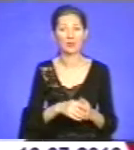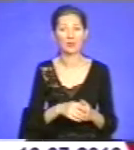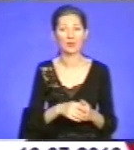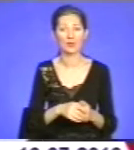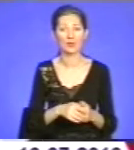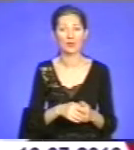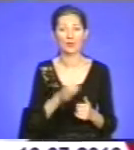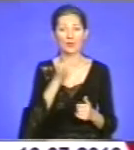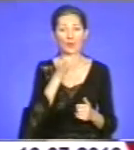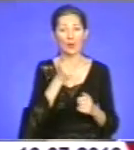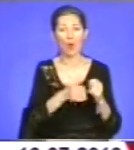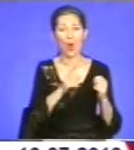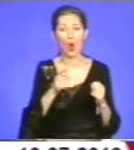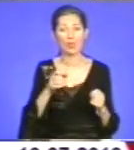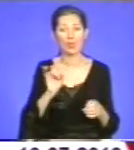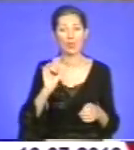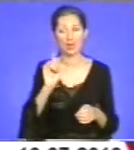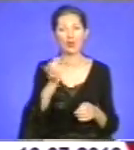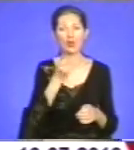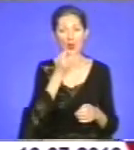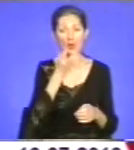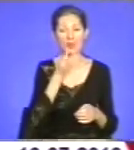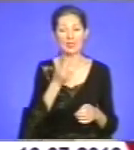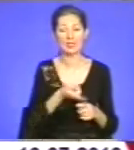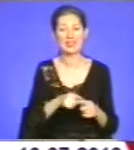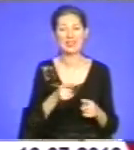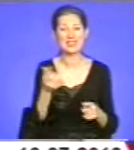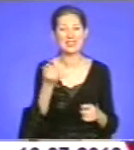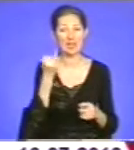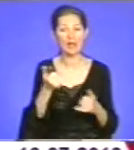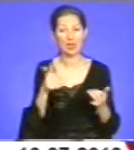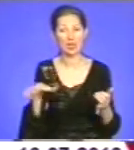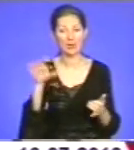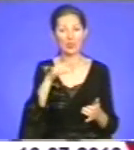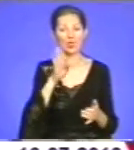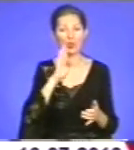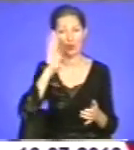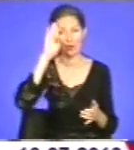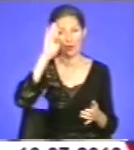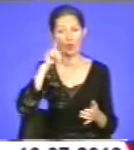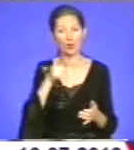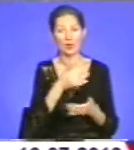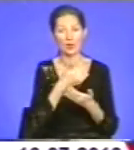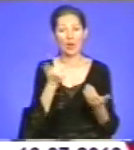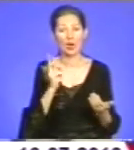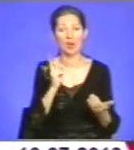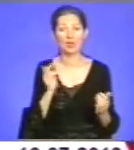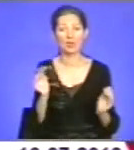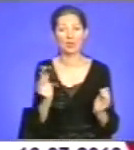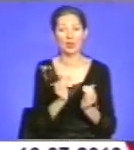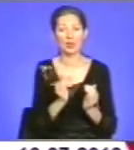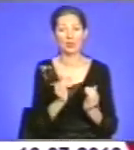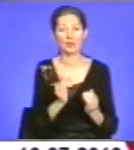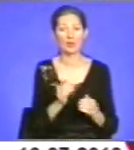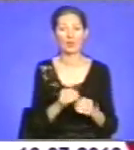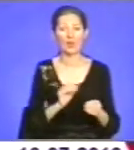Любий літак хороший. Звичайно, це цікаво, я вважаю, для всіх, як і для жінок, і для чоловіків. Тут немає якихось обмежень.